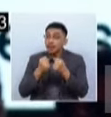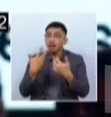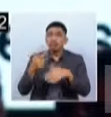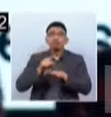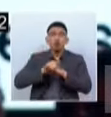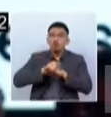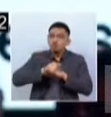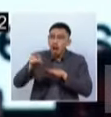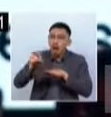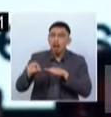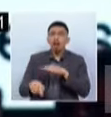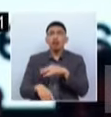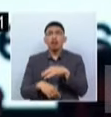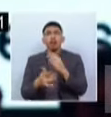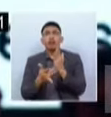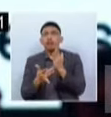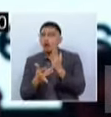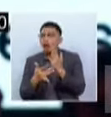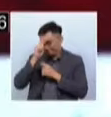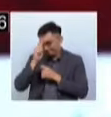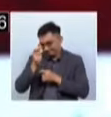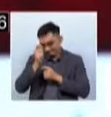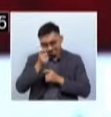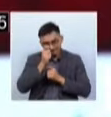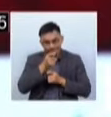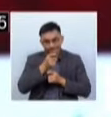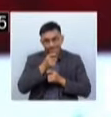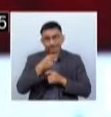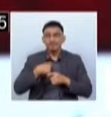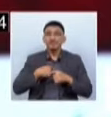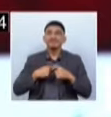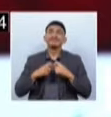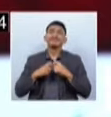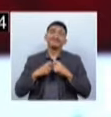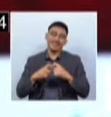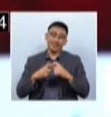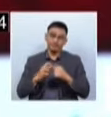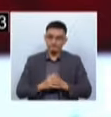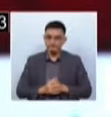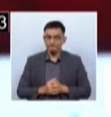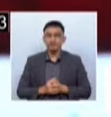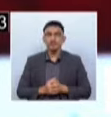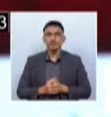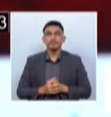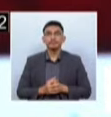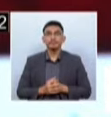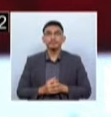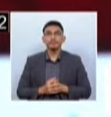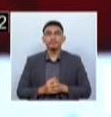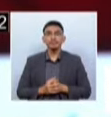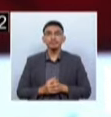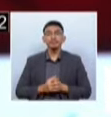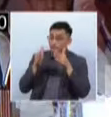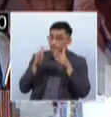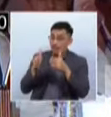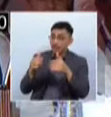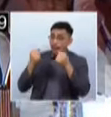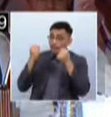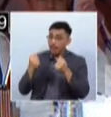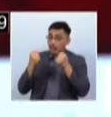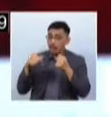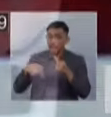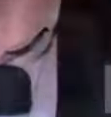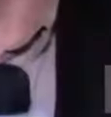Alusista yang cukup besar yang saat ini dilakukan namun juga dari kedua ee pasangan ketiga Pasangan calon ini juga